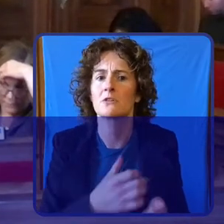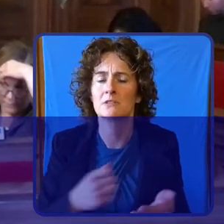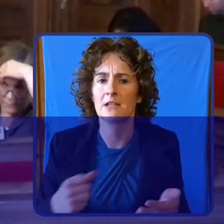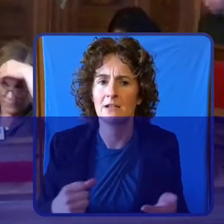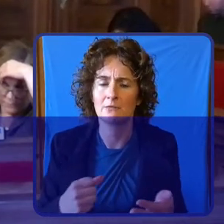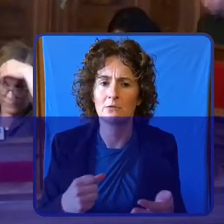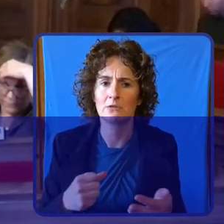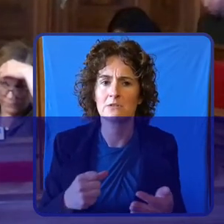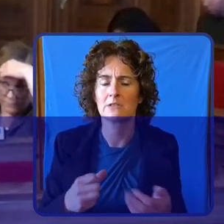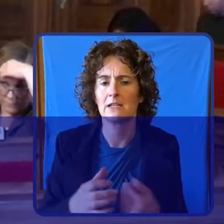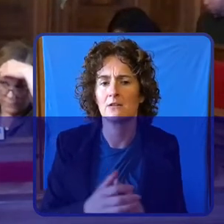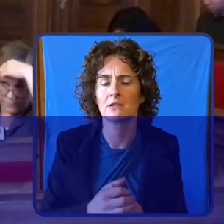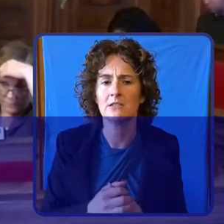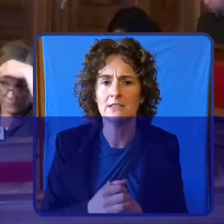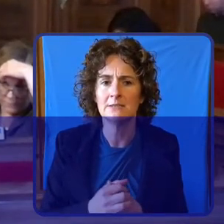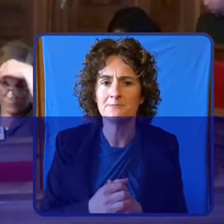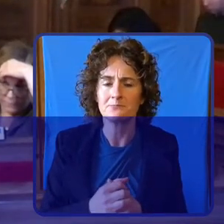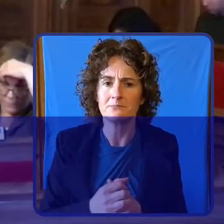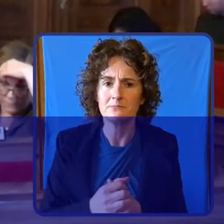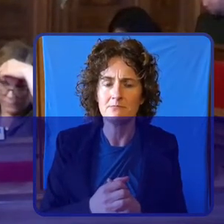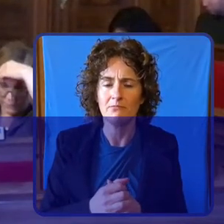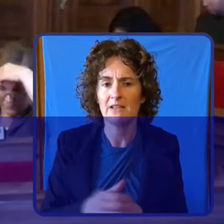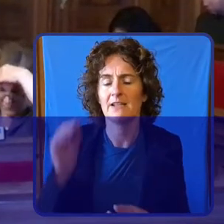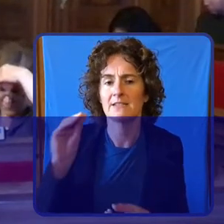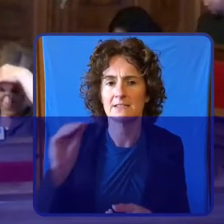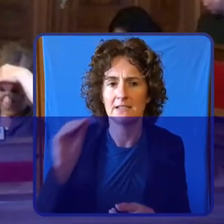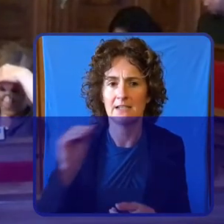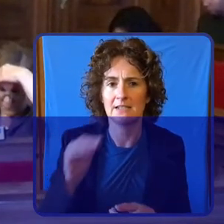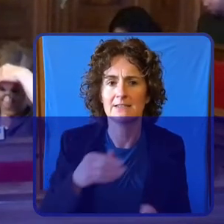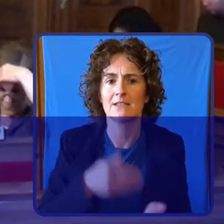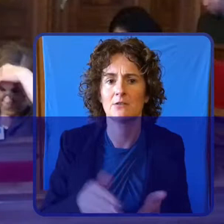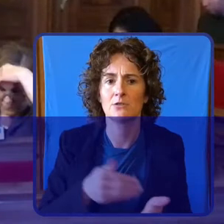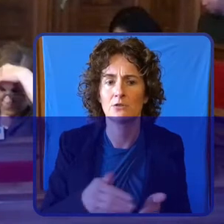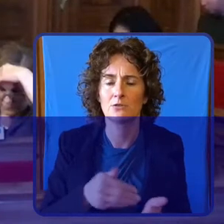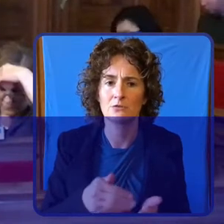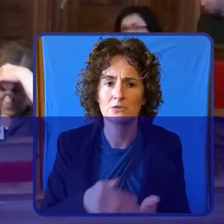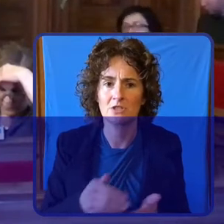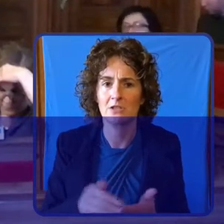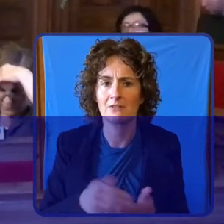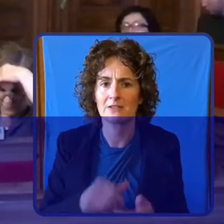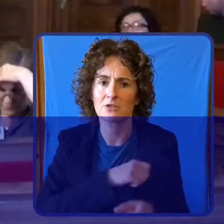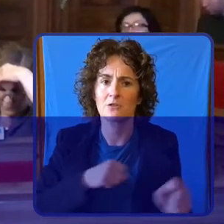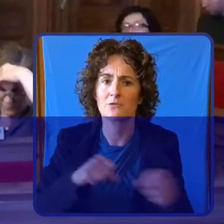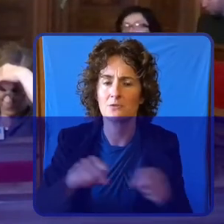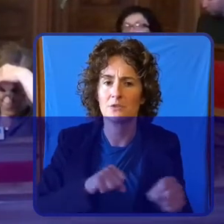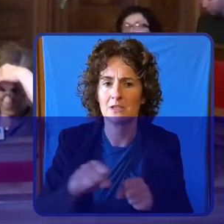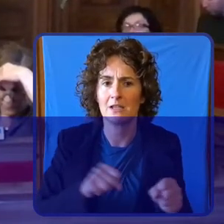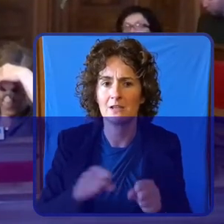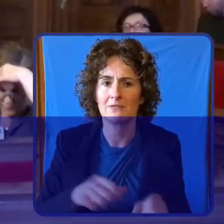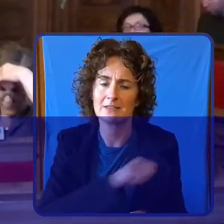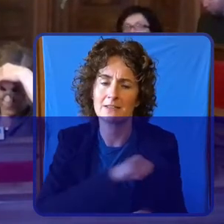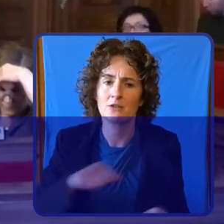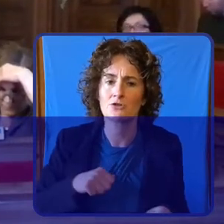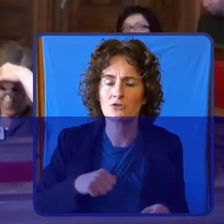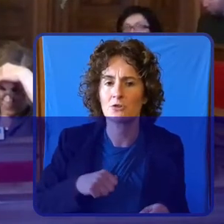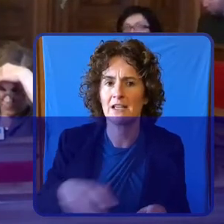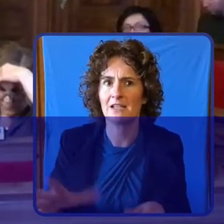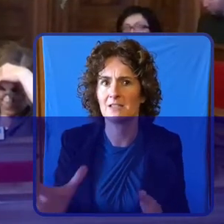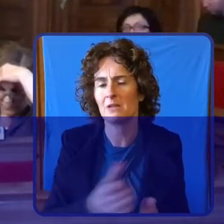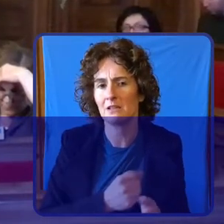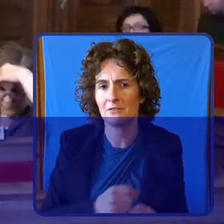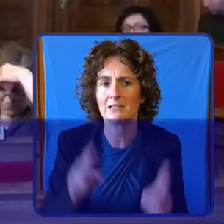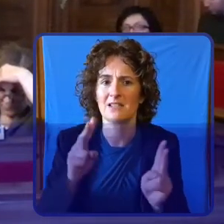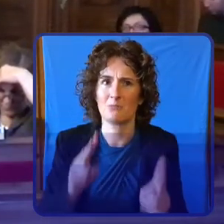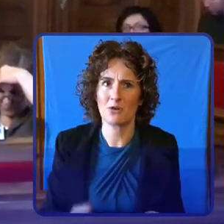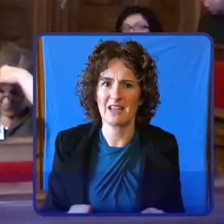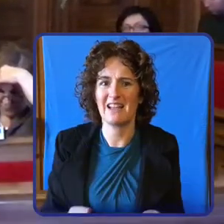emelkedett. Ugye ez azt is jelenti természetesen, hogy a költségnövekmények az önkormányzatnak gyakorlatilag a saját bevételeiből kellene fedeznie, amelyek